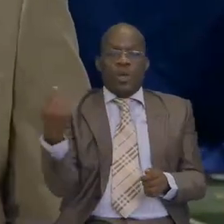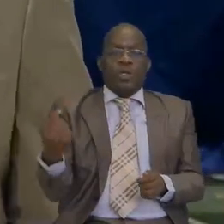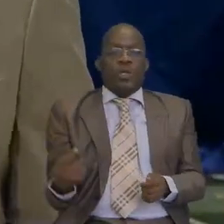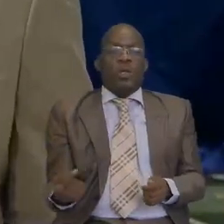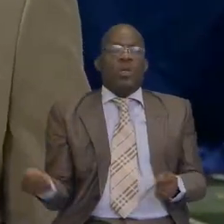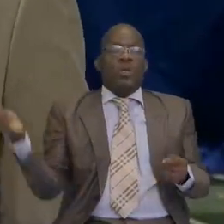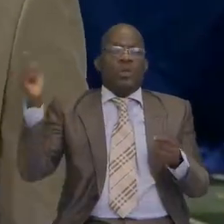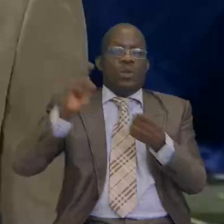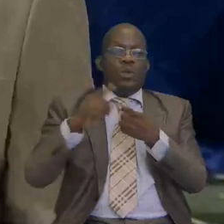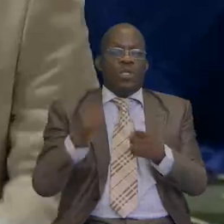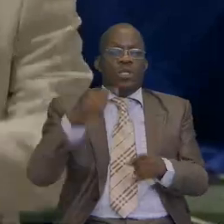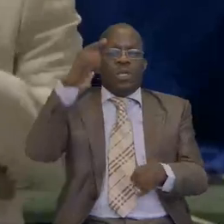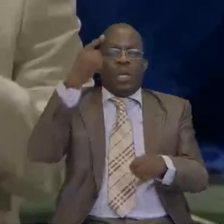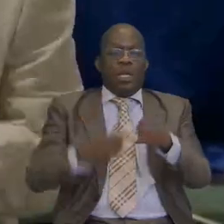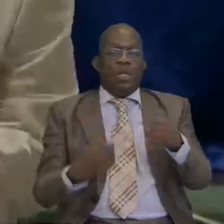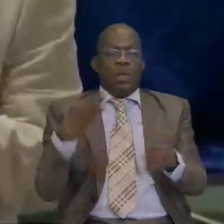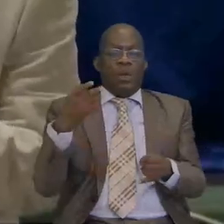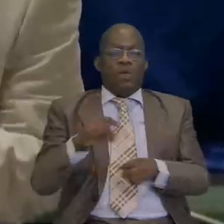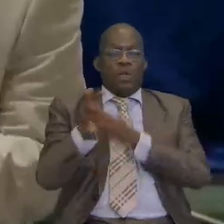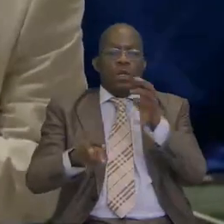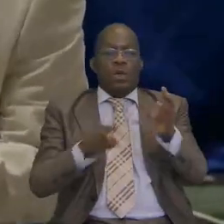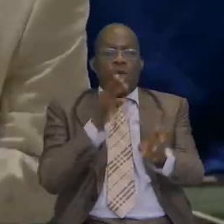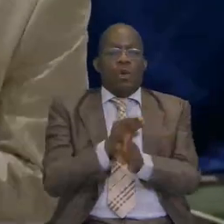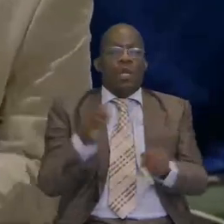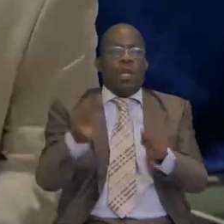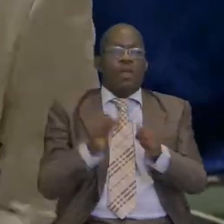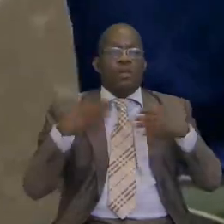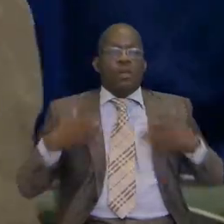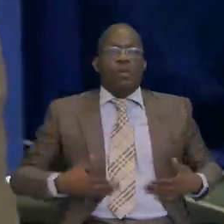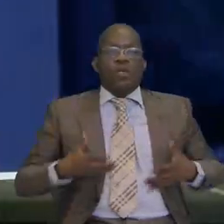jusqu'à la fin du monde. Et tout le monde crie,